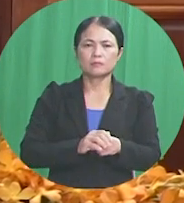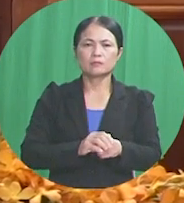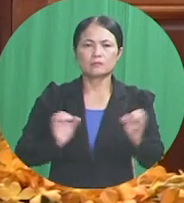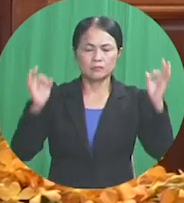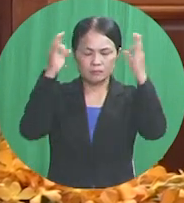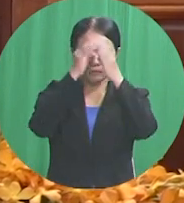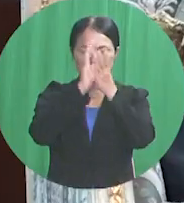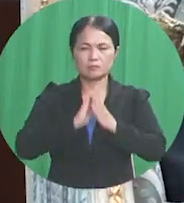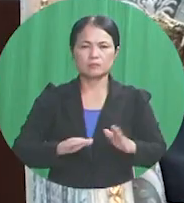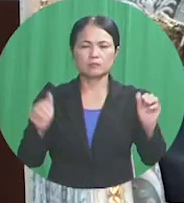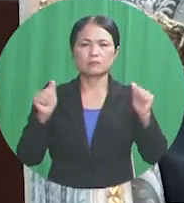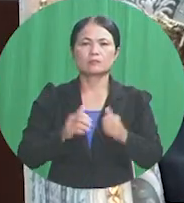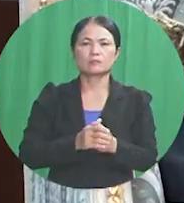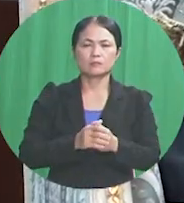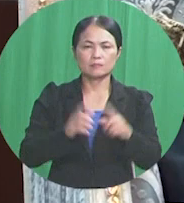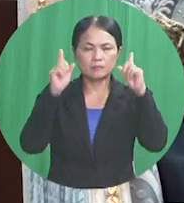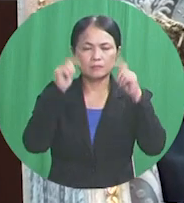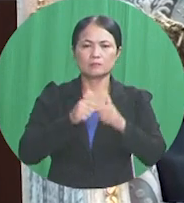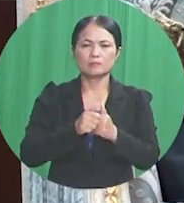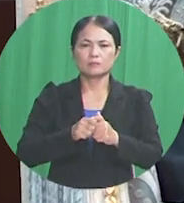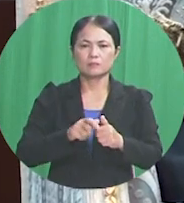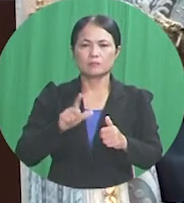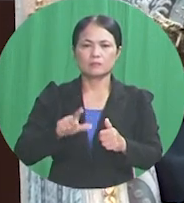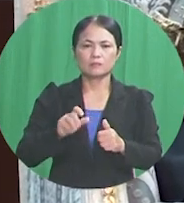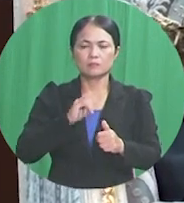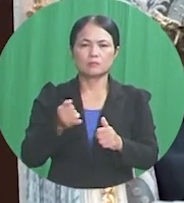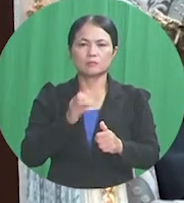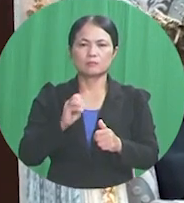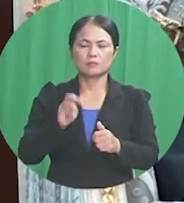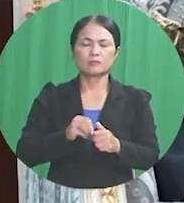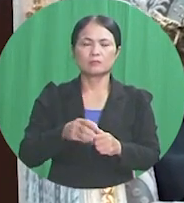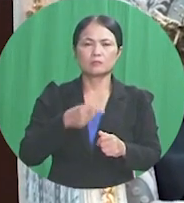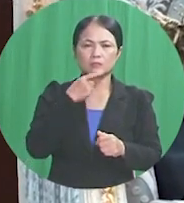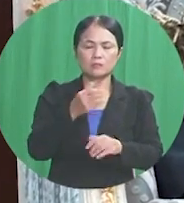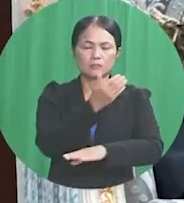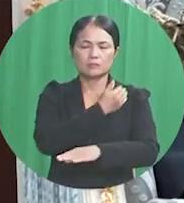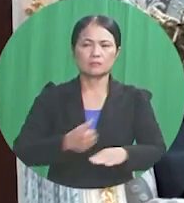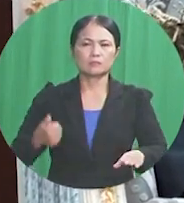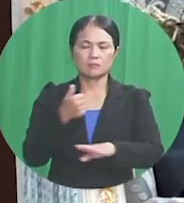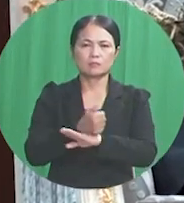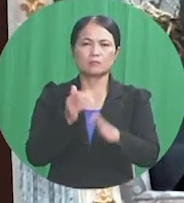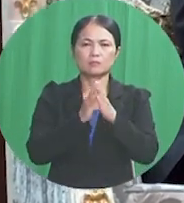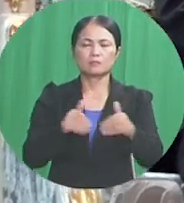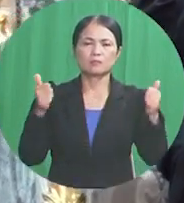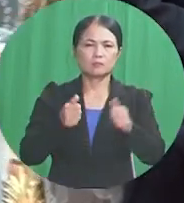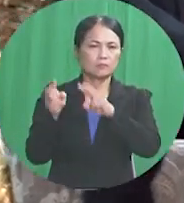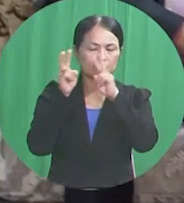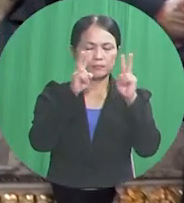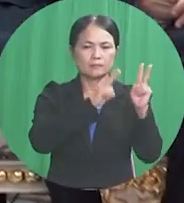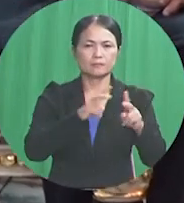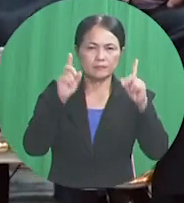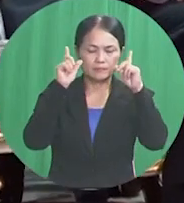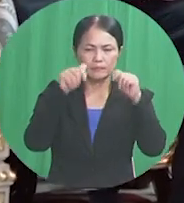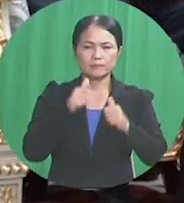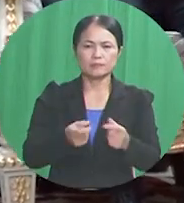មានរដ្ឋសភាអាយុដាមលេហៃជុងបានគោរពជំរាបជូនសម្ដេចប្រធានរដ្ឋសភាពីដំណើរទស្សនកិច្ចរបស់អា